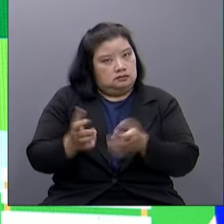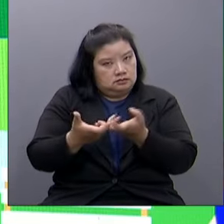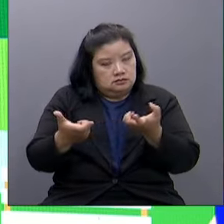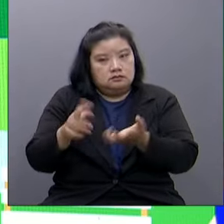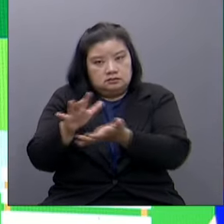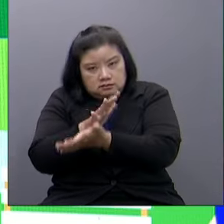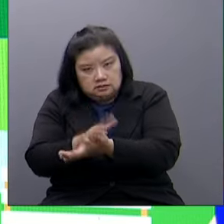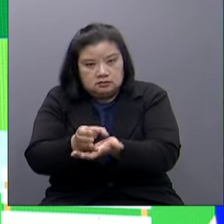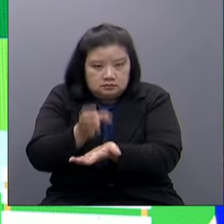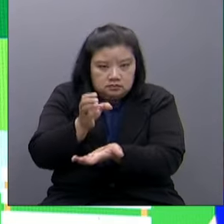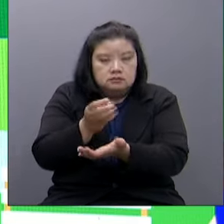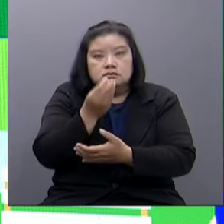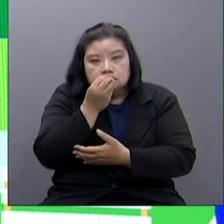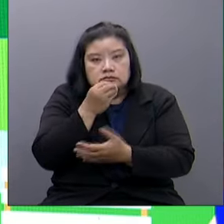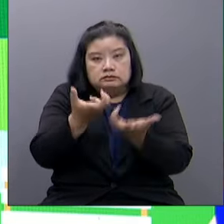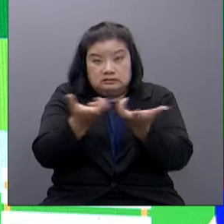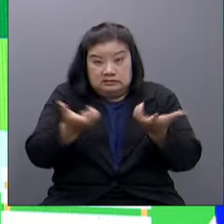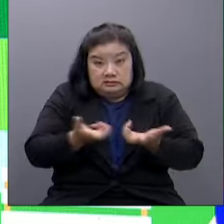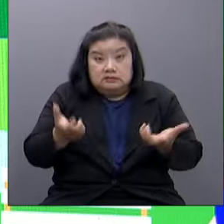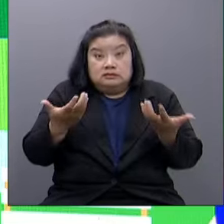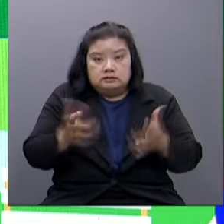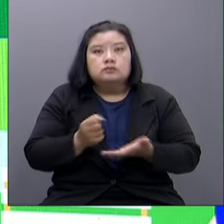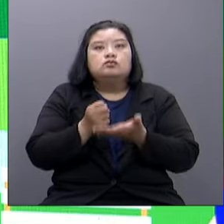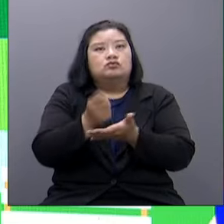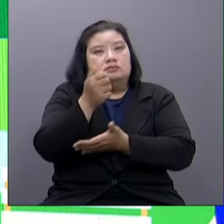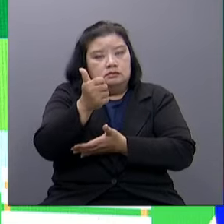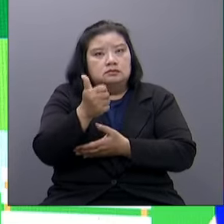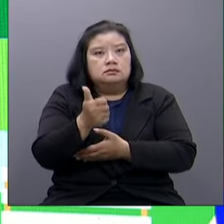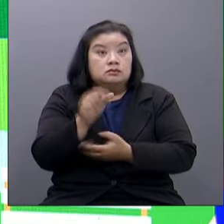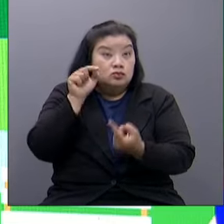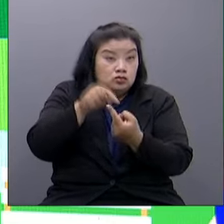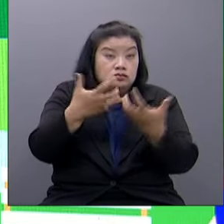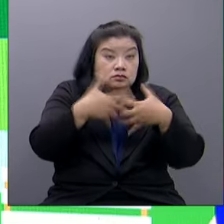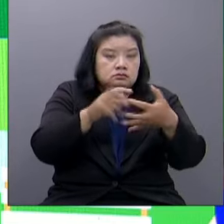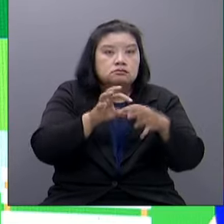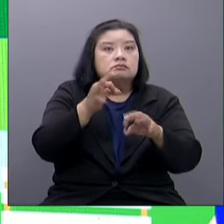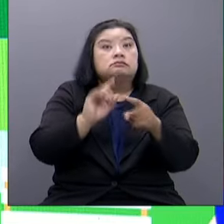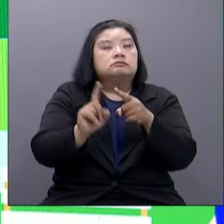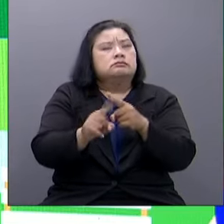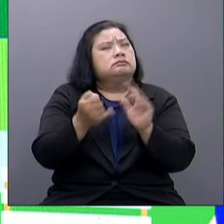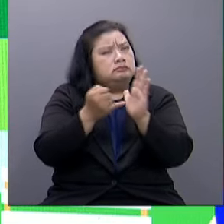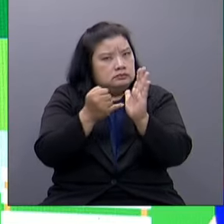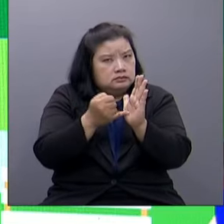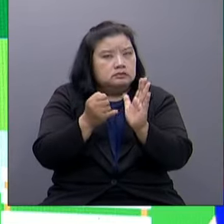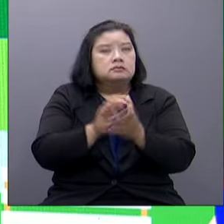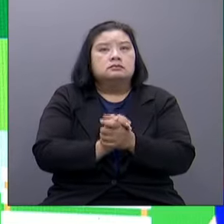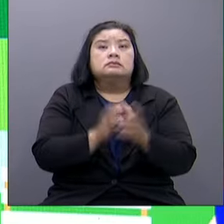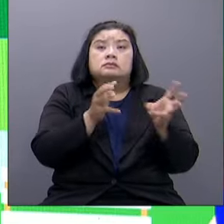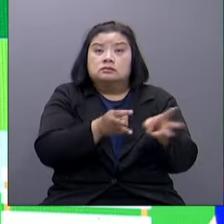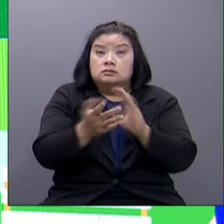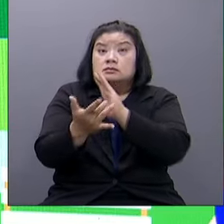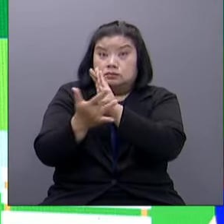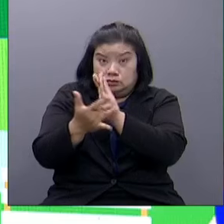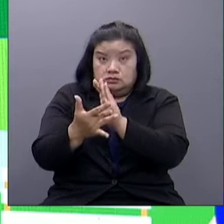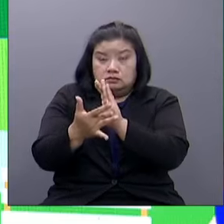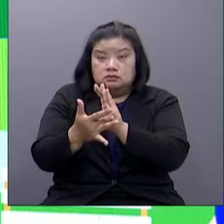ทแบบนี้ตั้งแต่ต้นทางนะคะก็ช่วยลดปริมาณขยะที่ปลายทางได้อีกในแง่หนึ่งด้วยค่ะแต่ต้องบอกค่ะว่าเทคโนโลยีจัดการขยะ